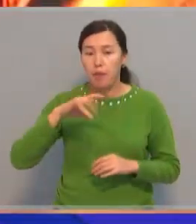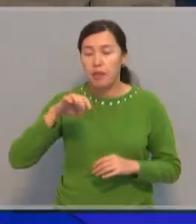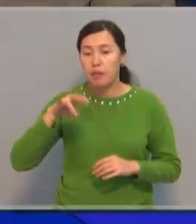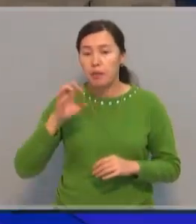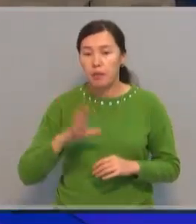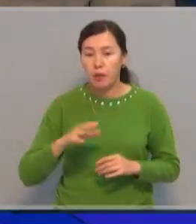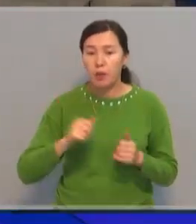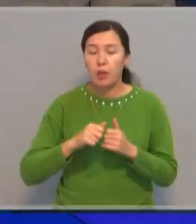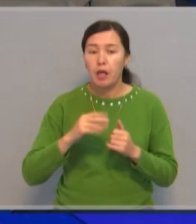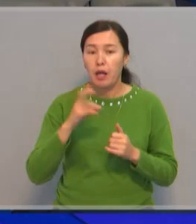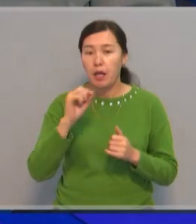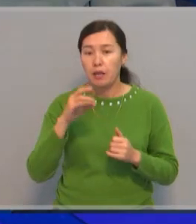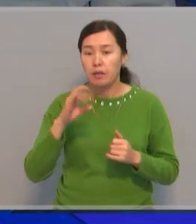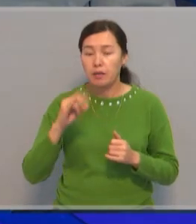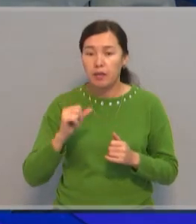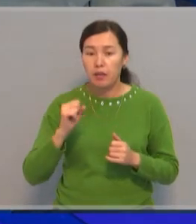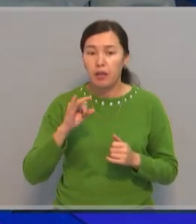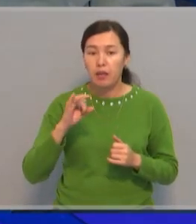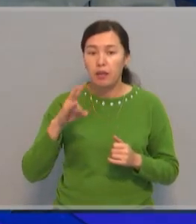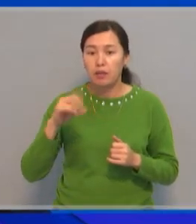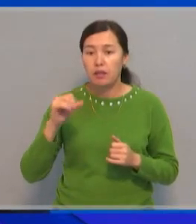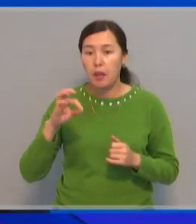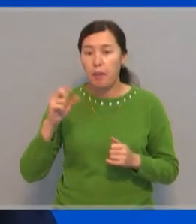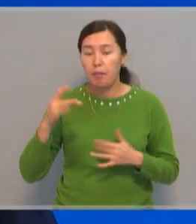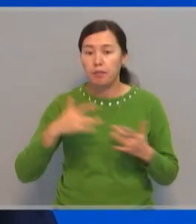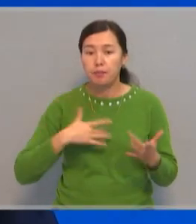Қалымбетов, Қазына би ансамбль және Айна Набиева